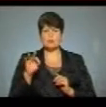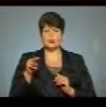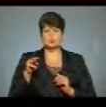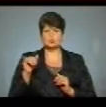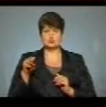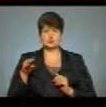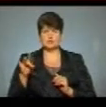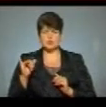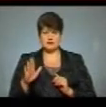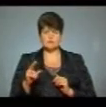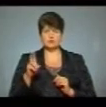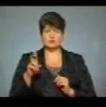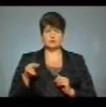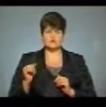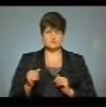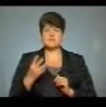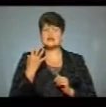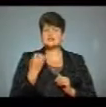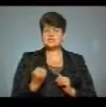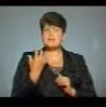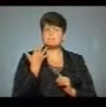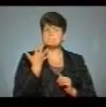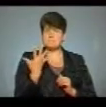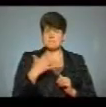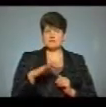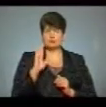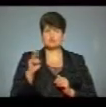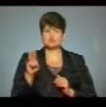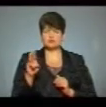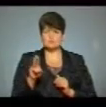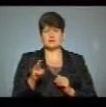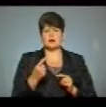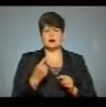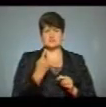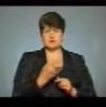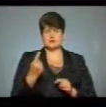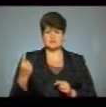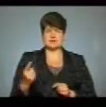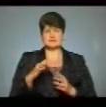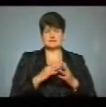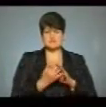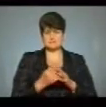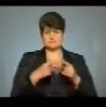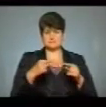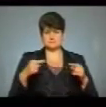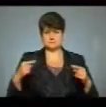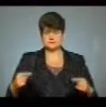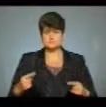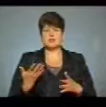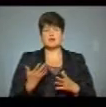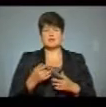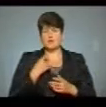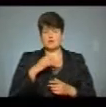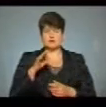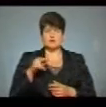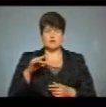Блужівці. Ще таких 5 майданчиків буде в Шумську та по одному у селах Круголець, Шумбар, Обич, Сураж, Бриків. За словами Олега